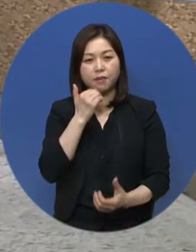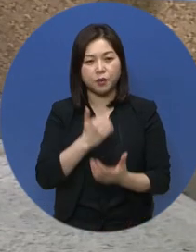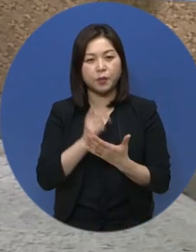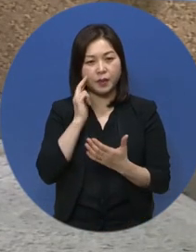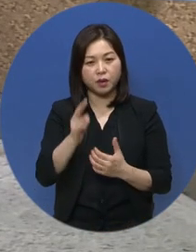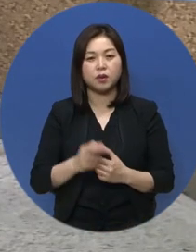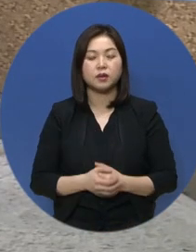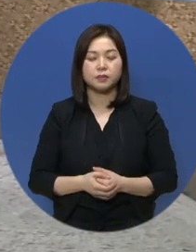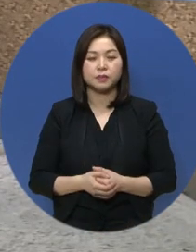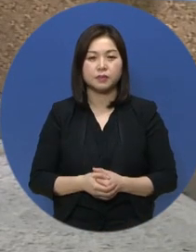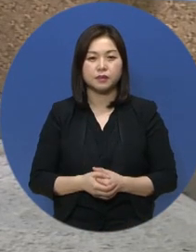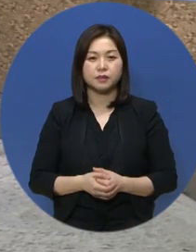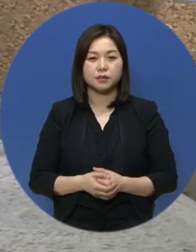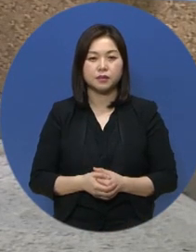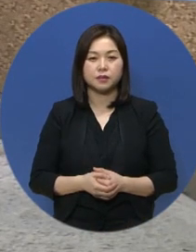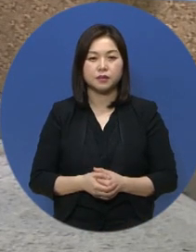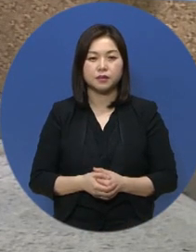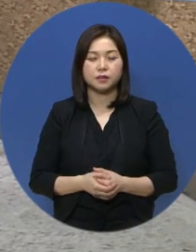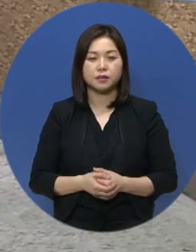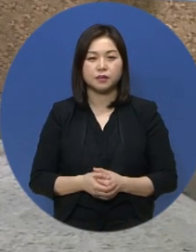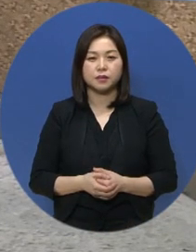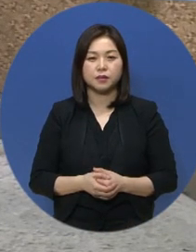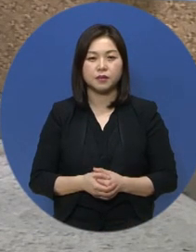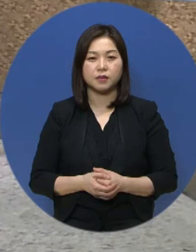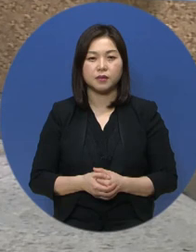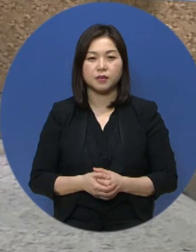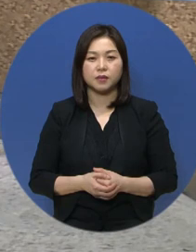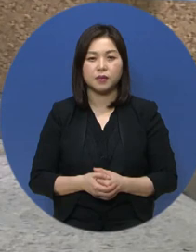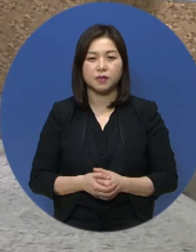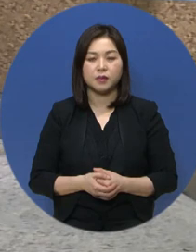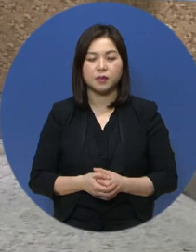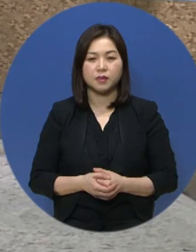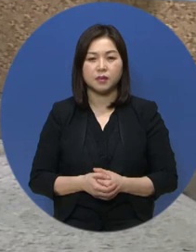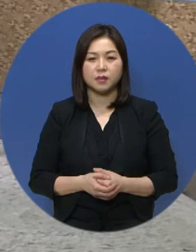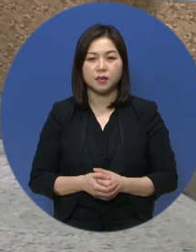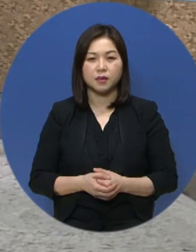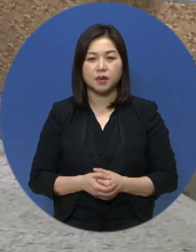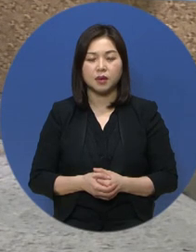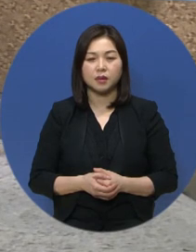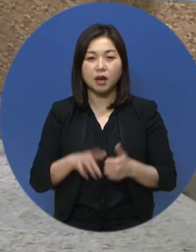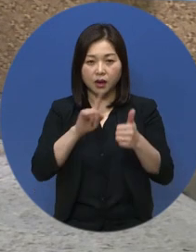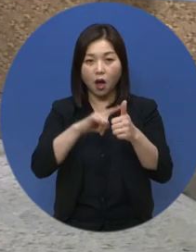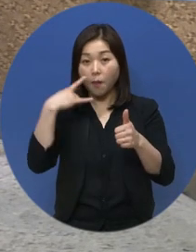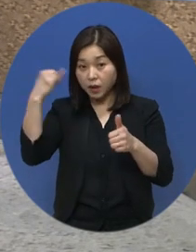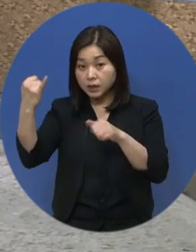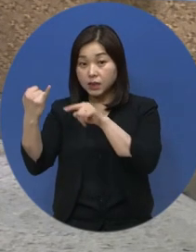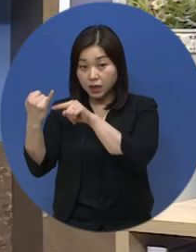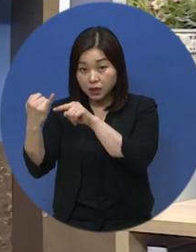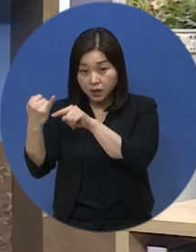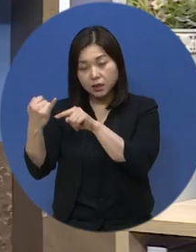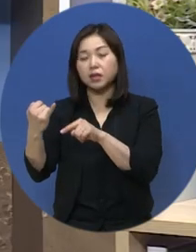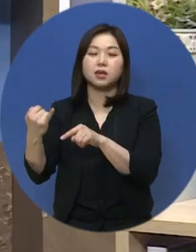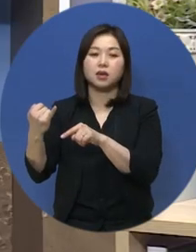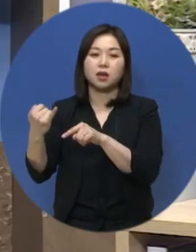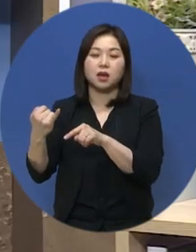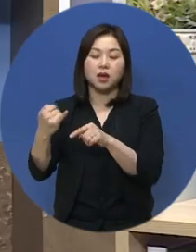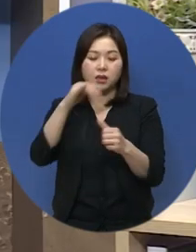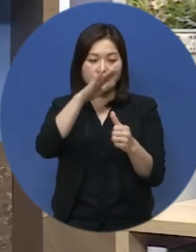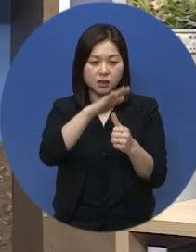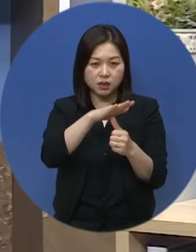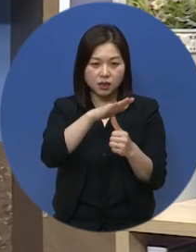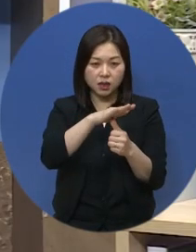이야기네요. 그러니까 그런 그 어머님한테는 지역 아동센터가 마치 그 아빠의 빈자리를 채워주는